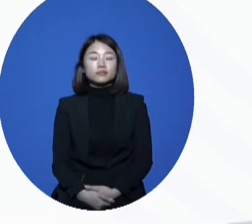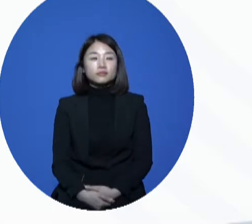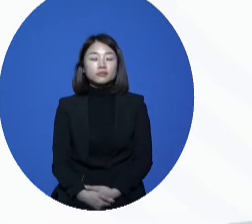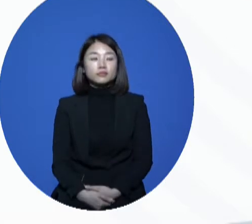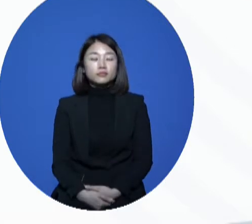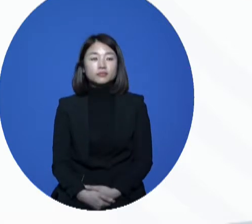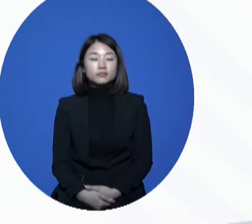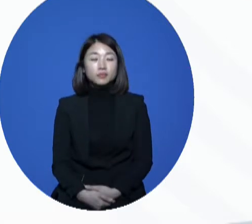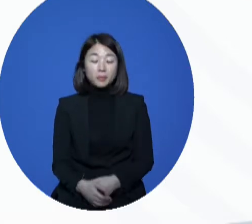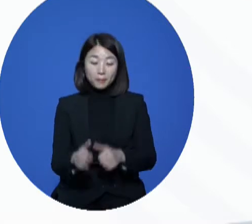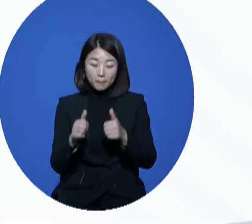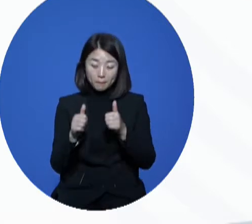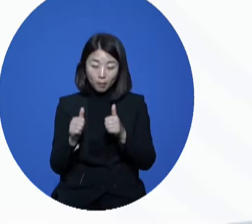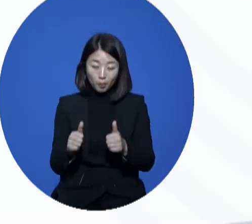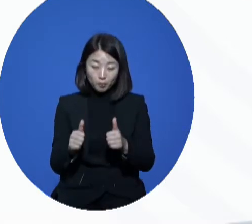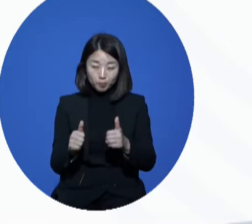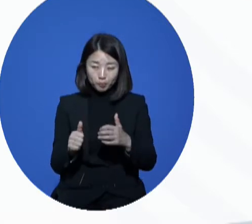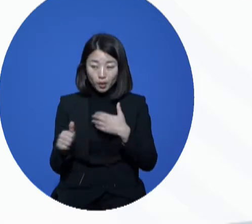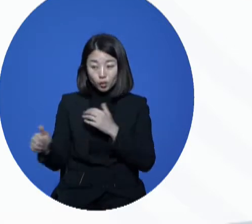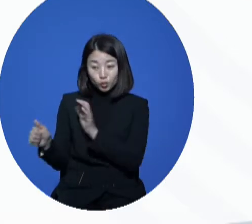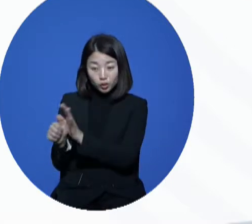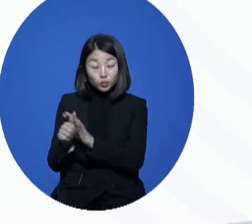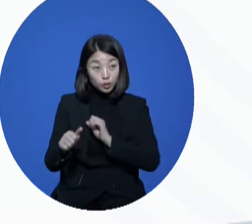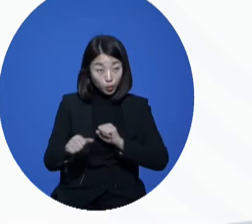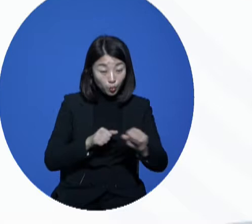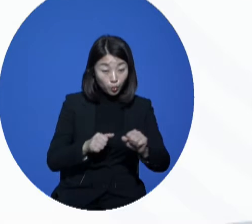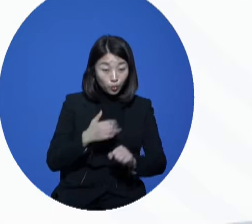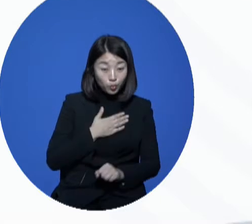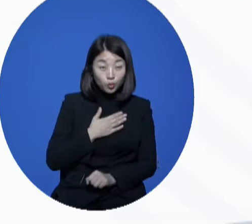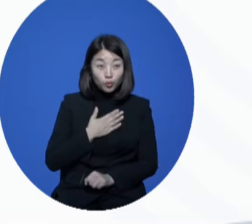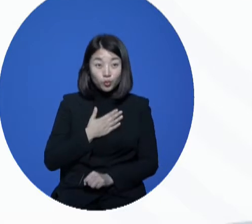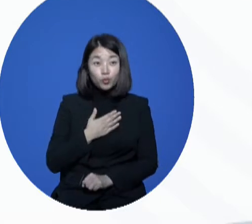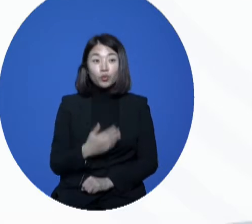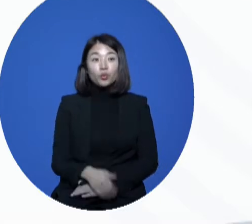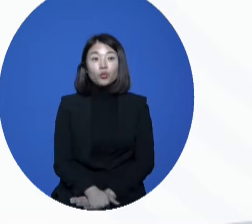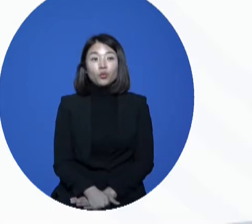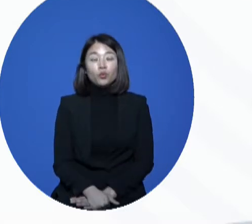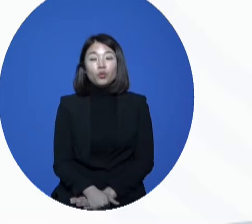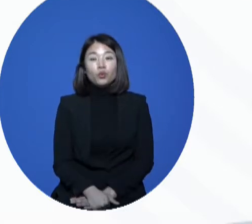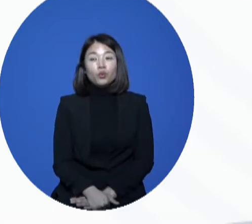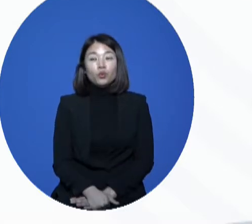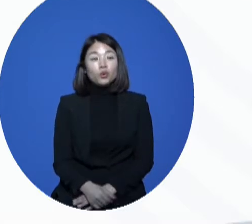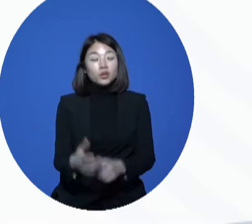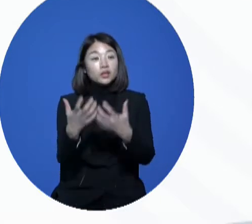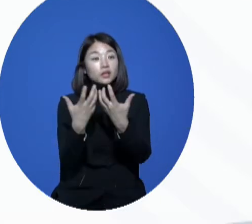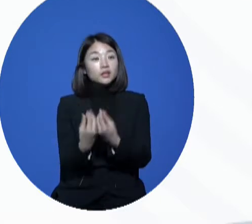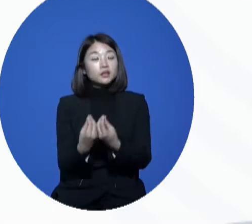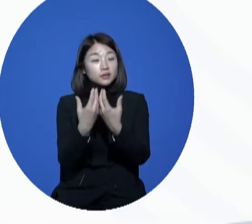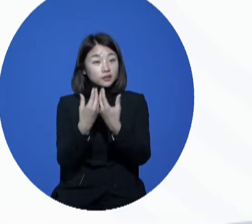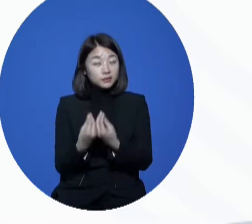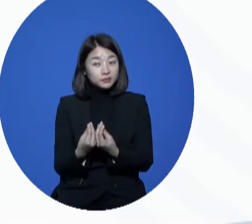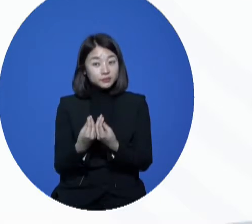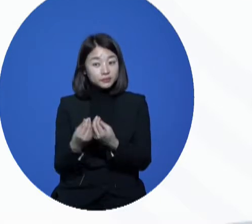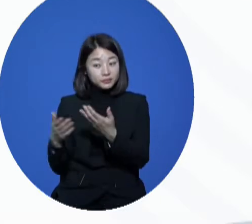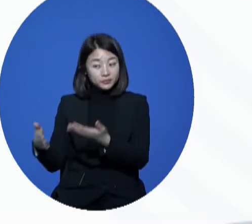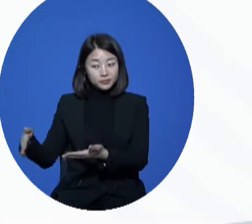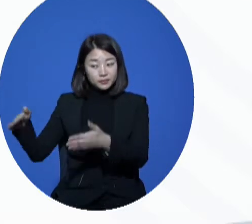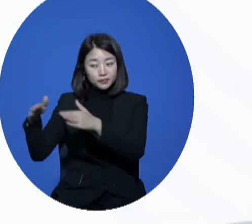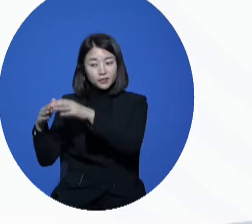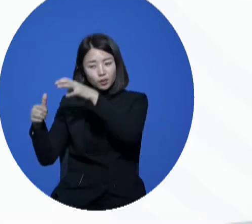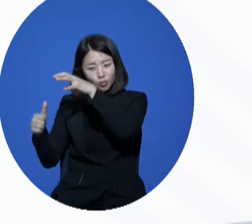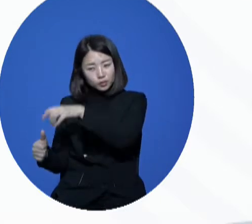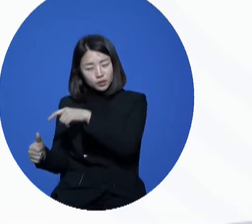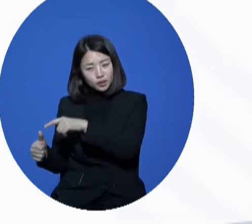이러한 법적인 활동은 지금 예를 들어 시설에 대한 봉쇄